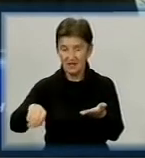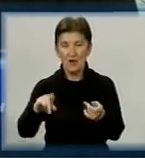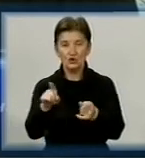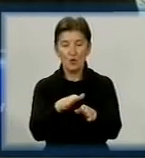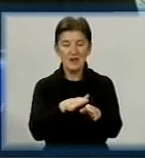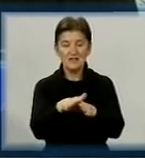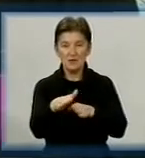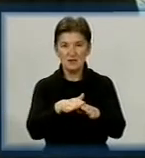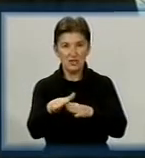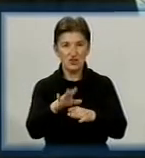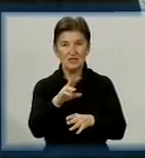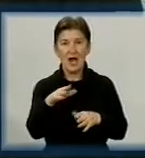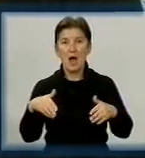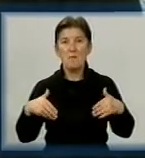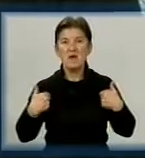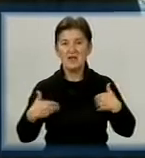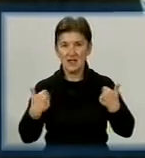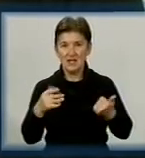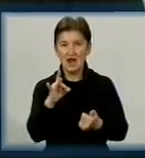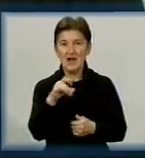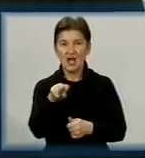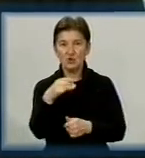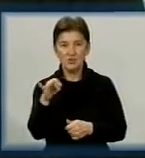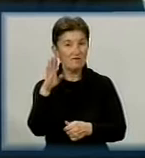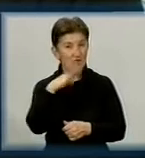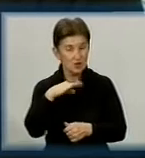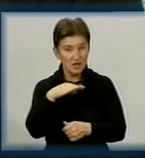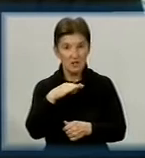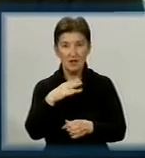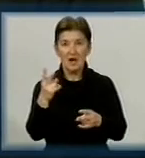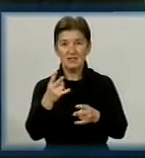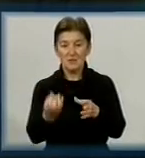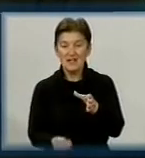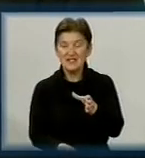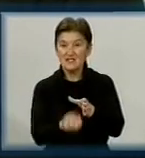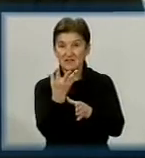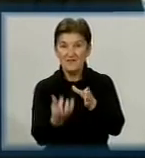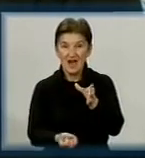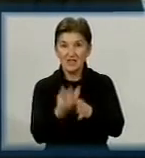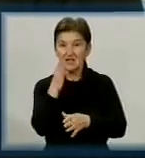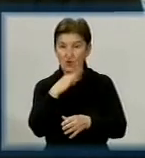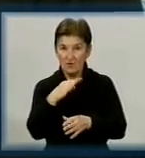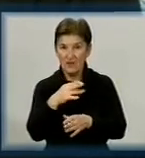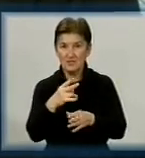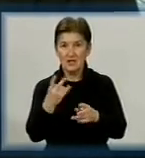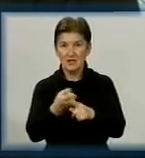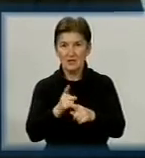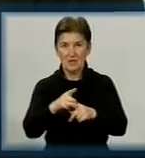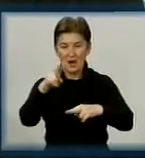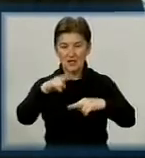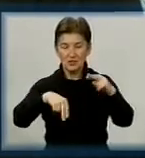мінеральною радоновою водою, тобто переборити свердловини, зробити надкоптажні